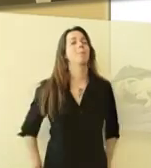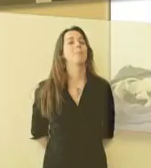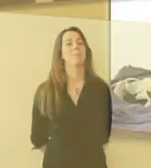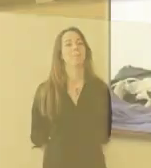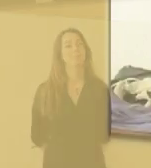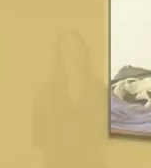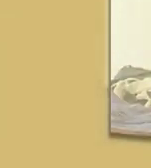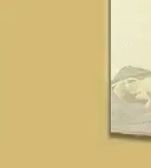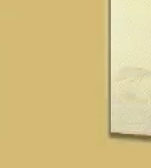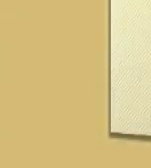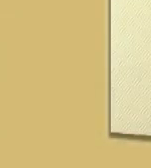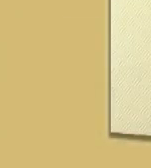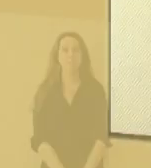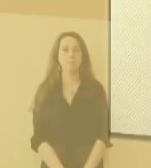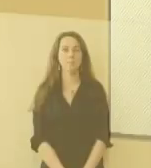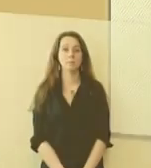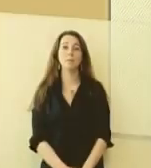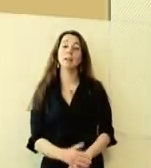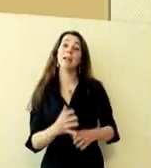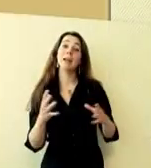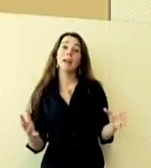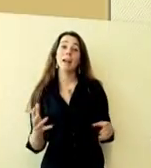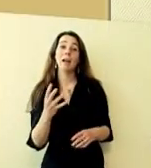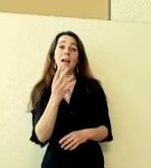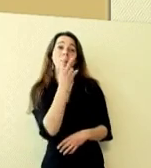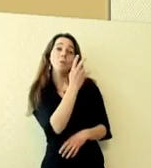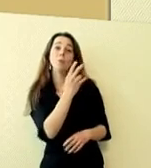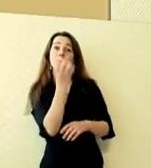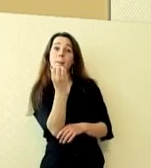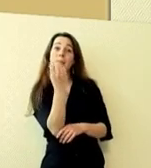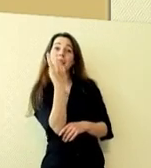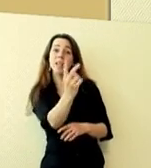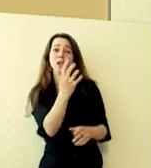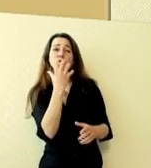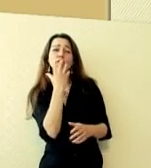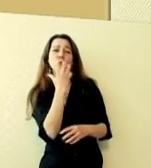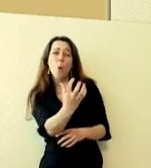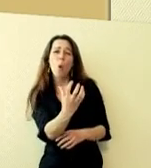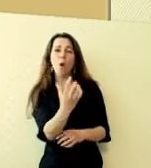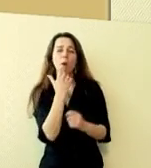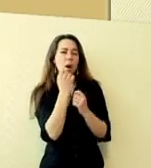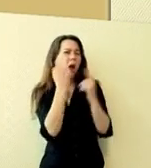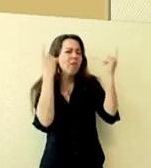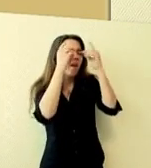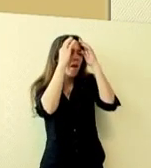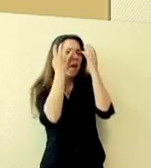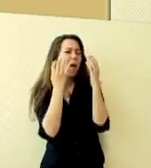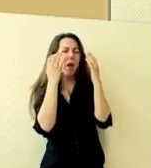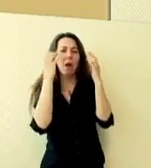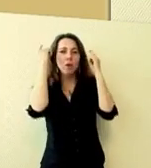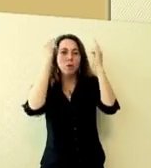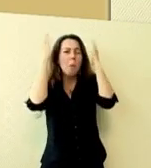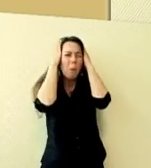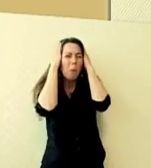Ouais. Donc là, tu as vu, ton bébé avait très chaud. Il s'est réveillé, il était en nage, il avait les cheveux collés. Il